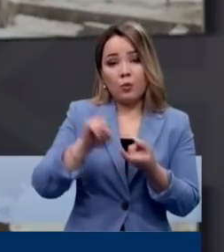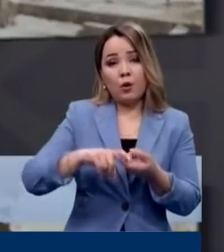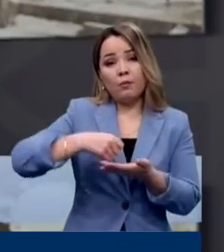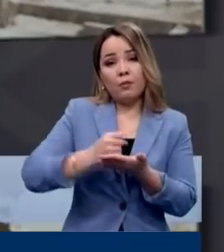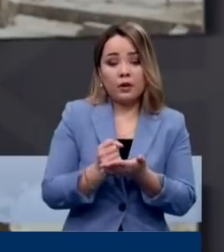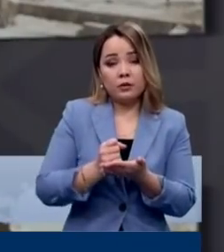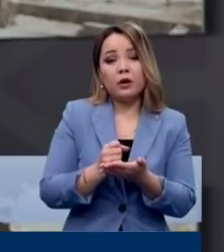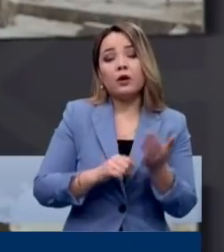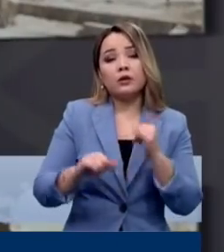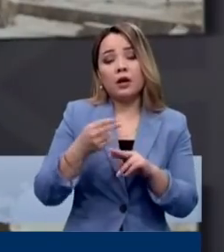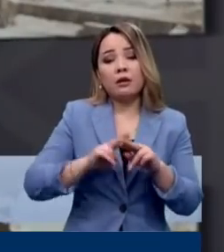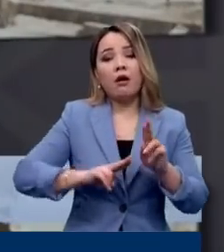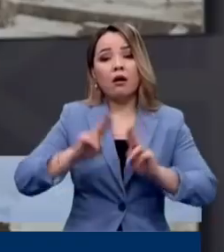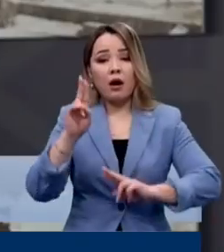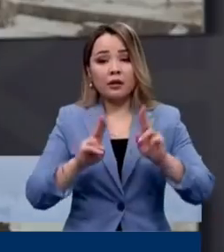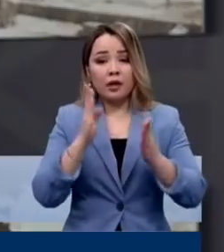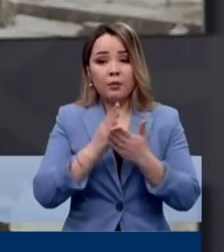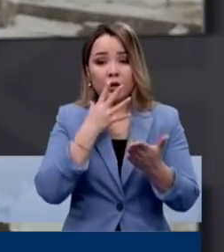бекітілген қағида бар. Қағидада